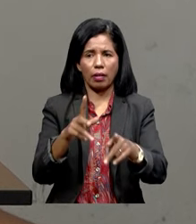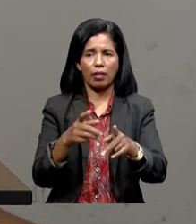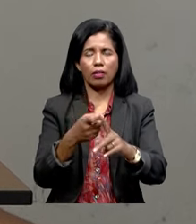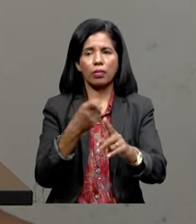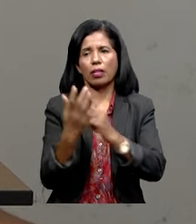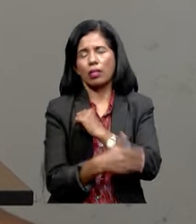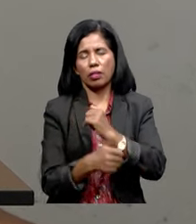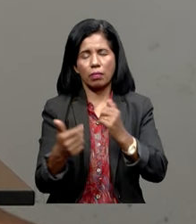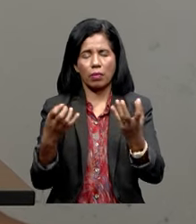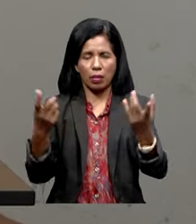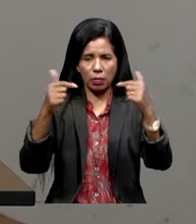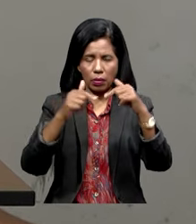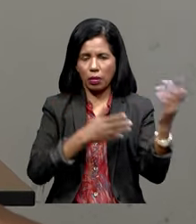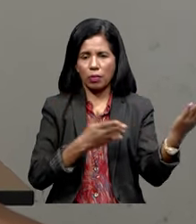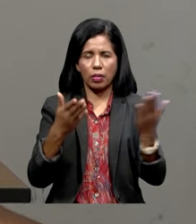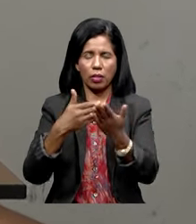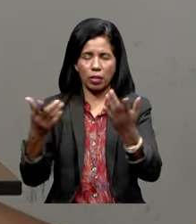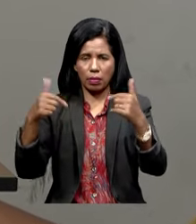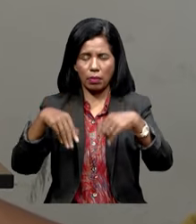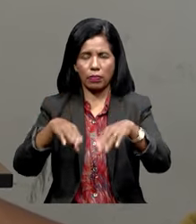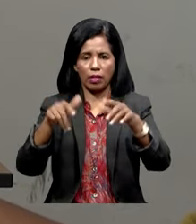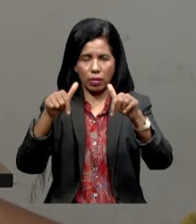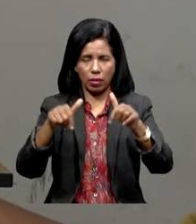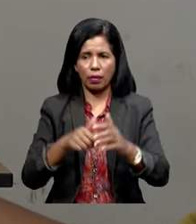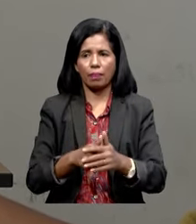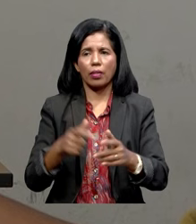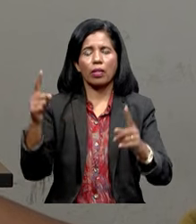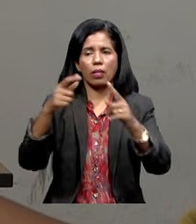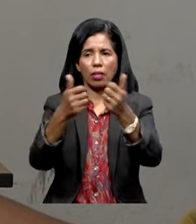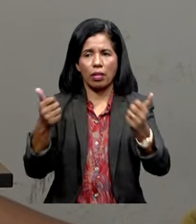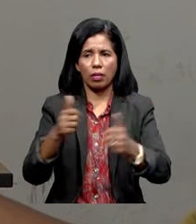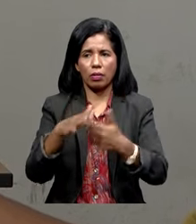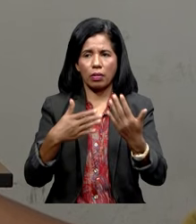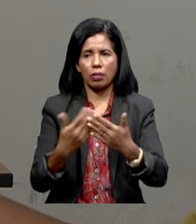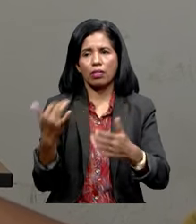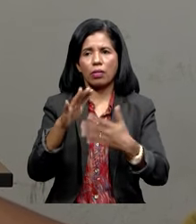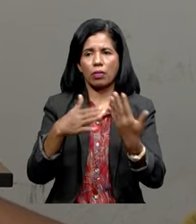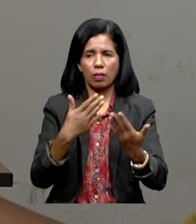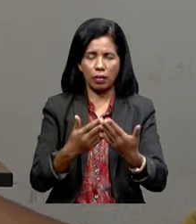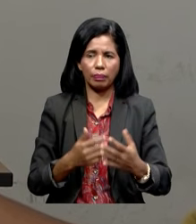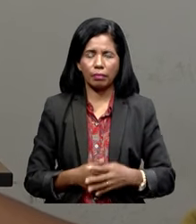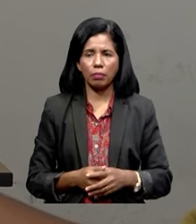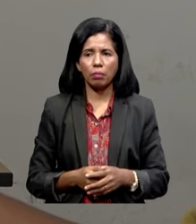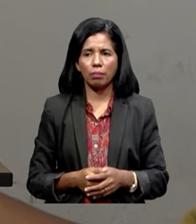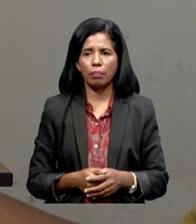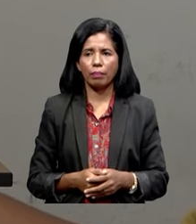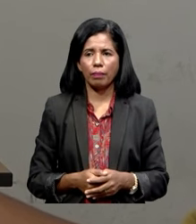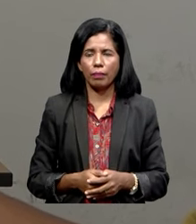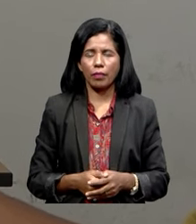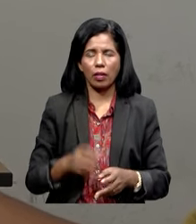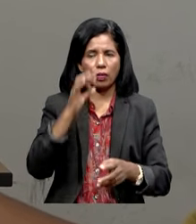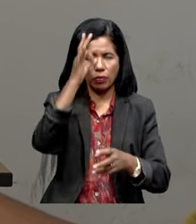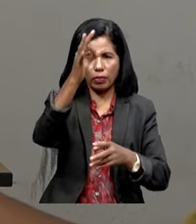usirailur mak domina to iha aldea sirane sira domina hotona agora abang